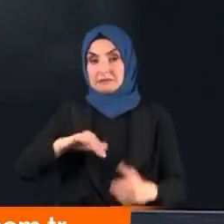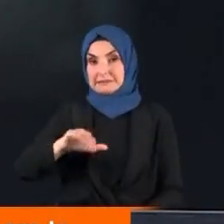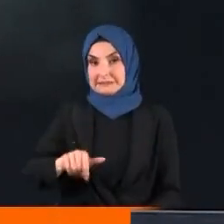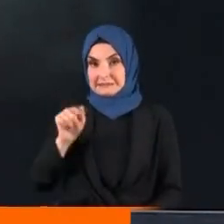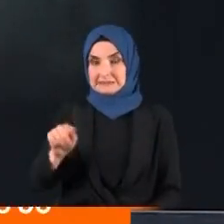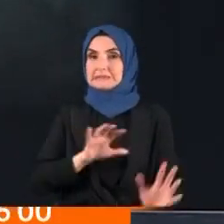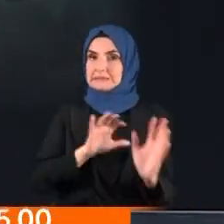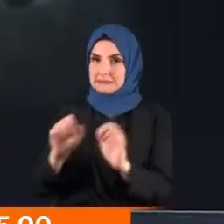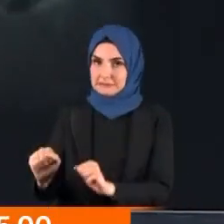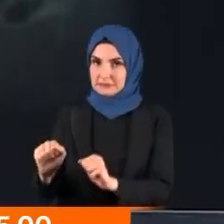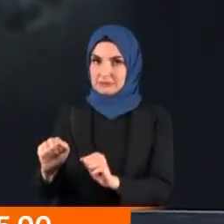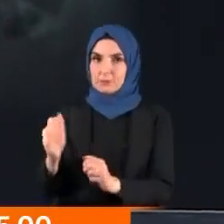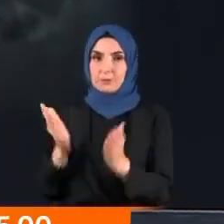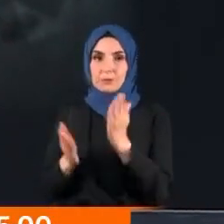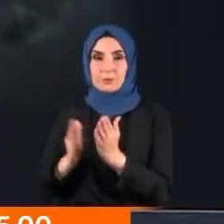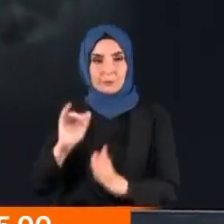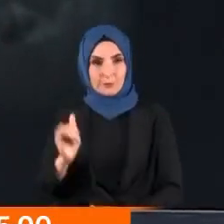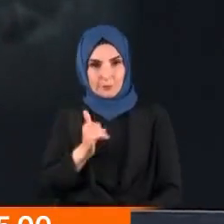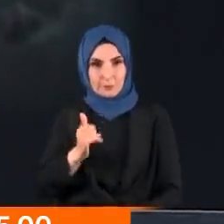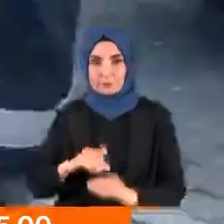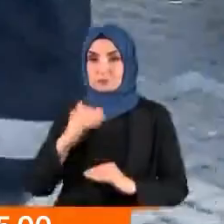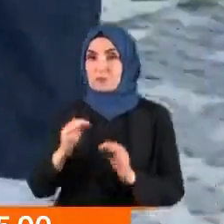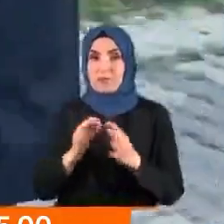darp edildi. Sonra da bakın ne oldu.